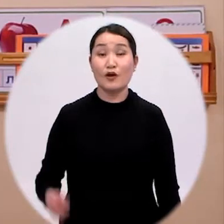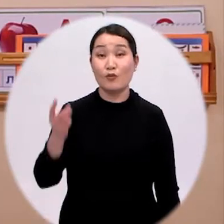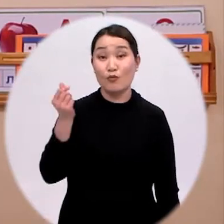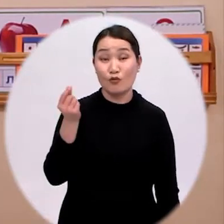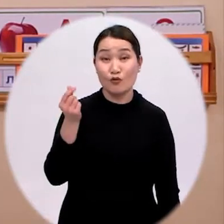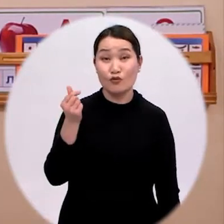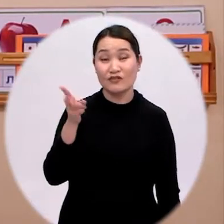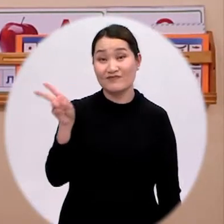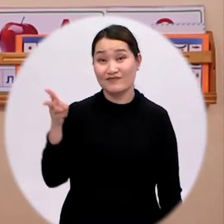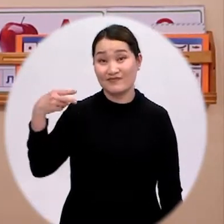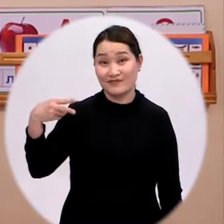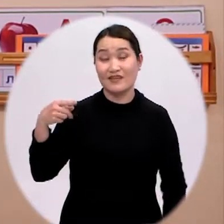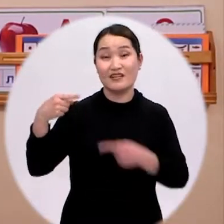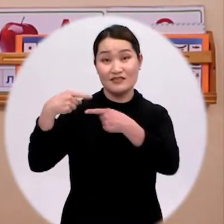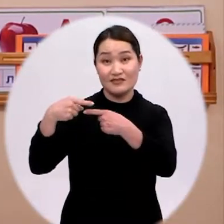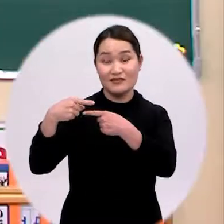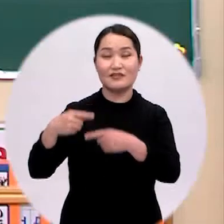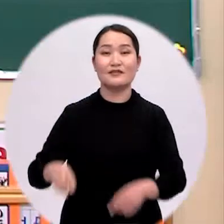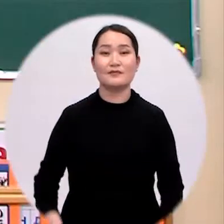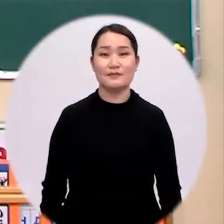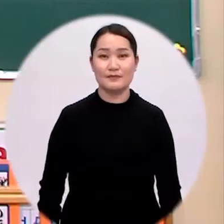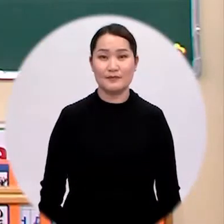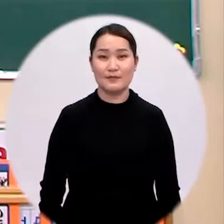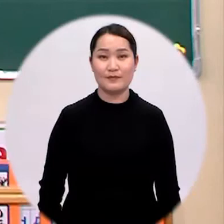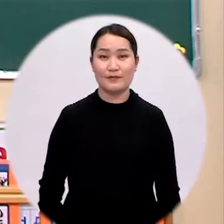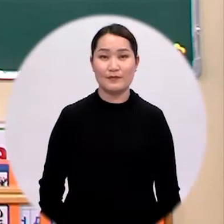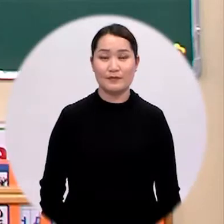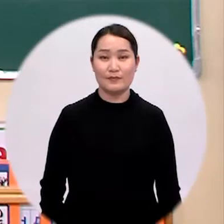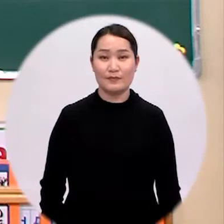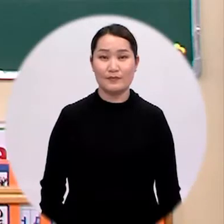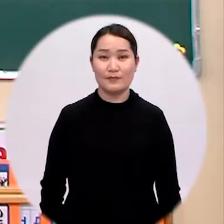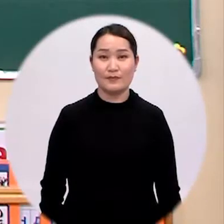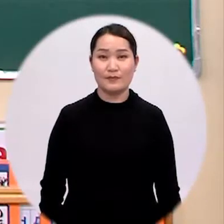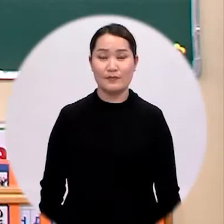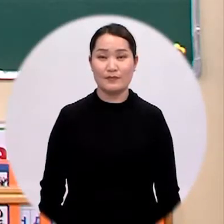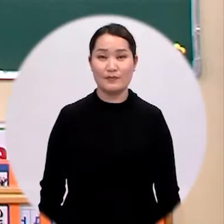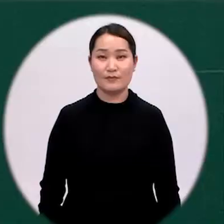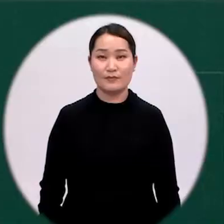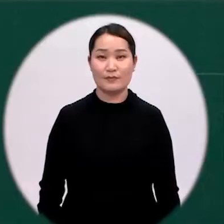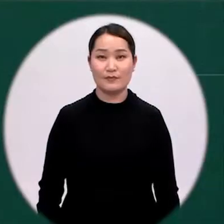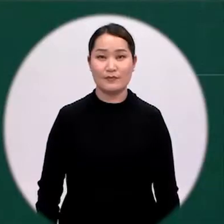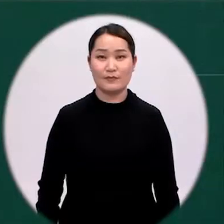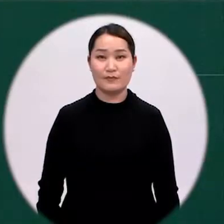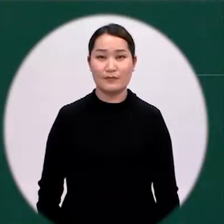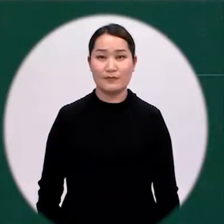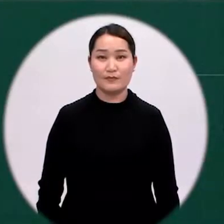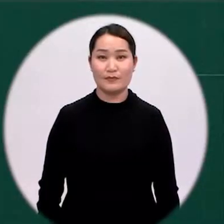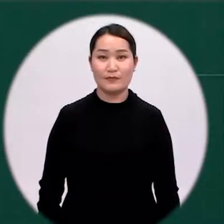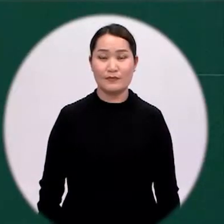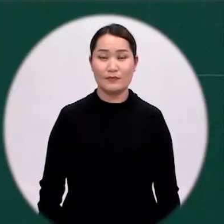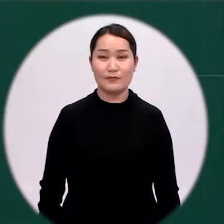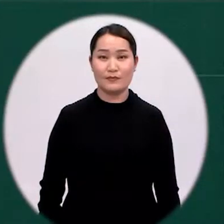мөнгнүүдээ хооронд нь чишиж үзье. Зүүн гар талд байгаа мөнгнүүд нь 100 төгрөгөөс